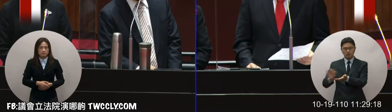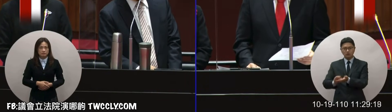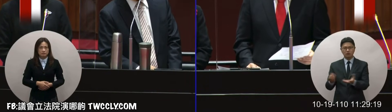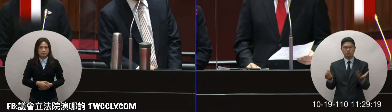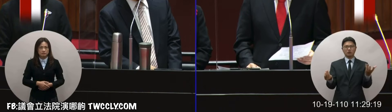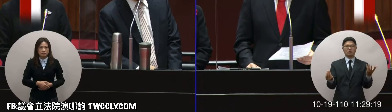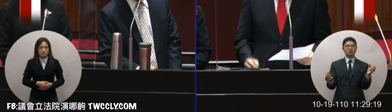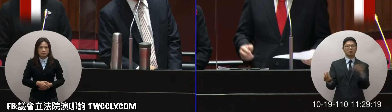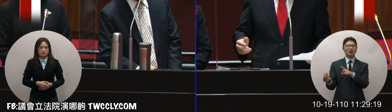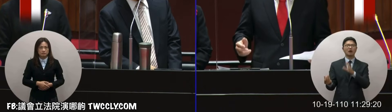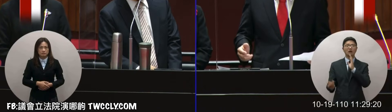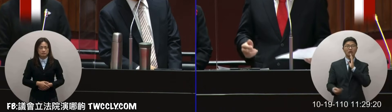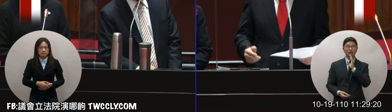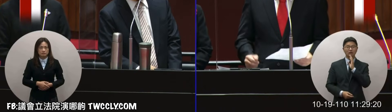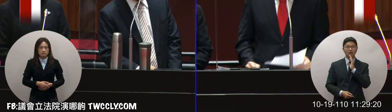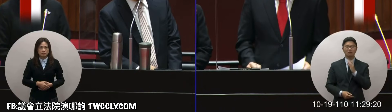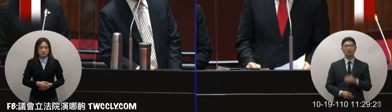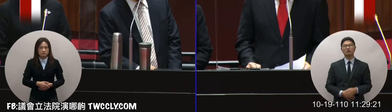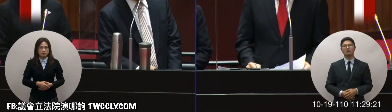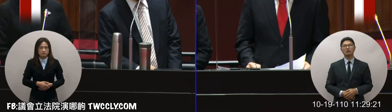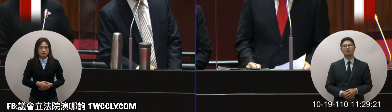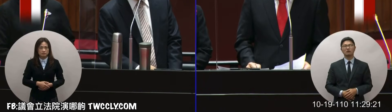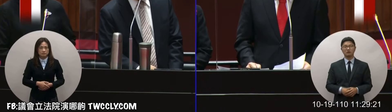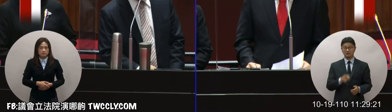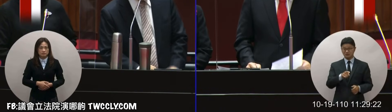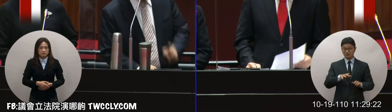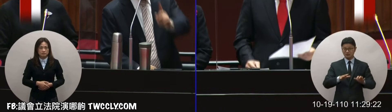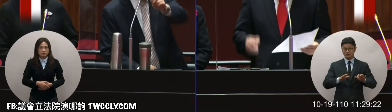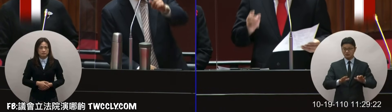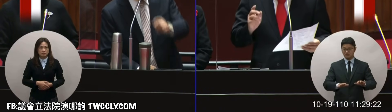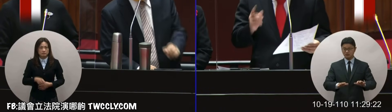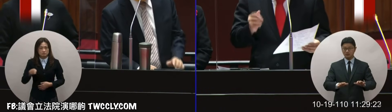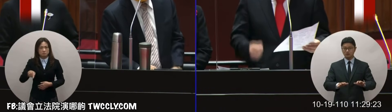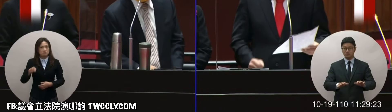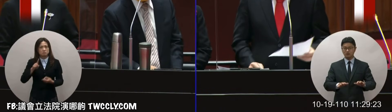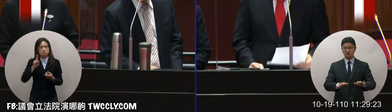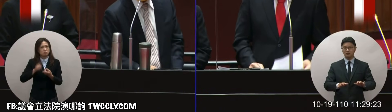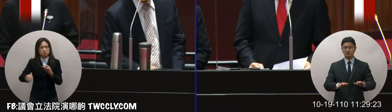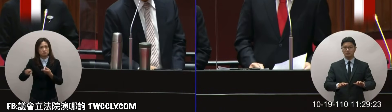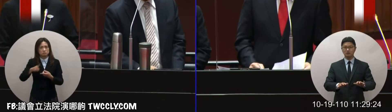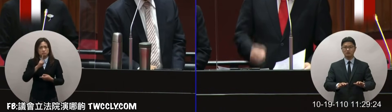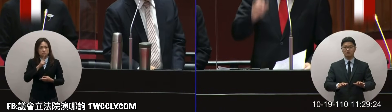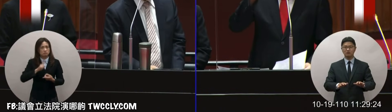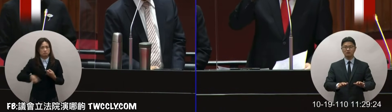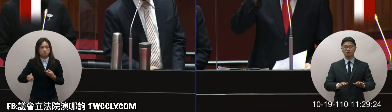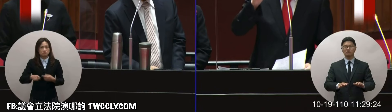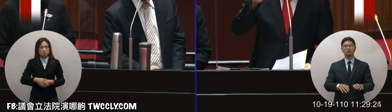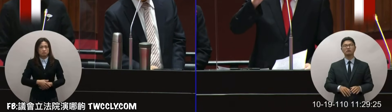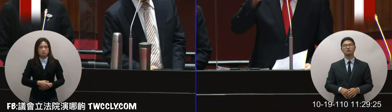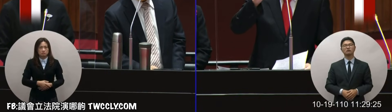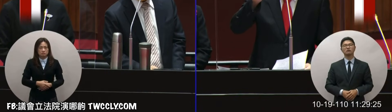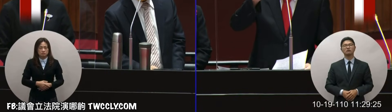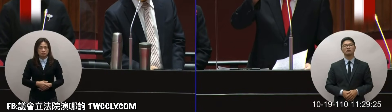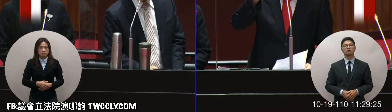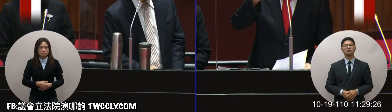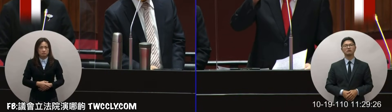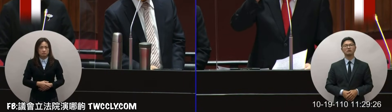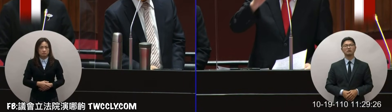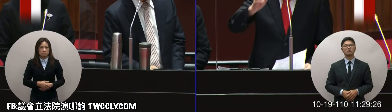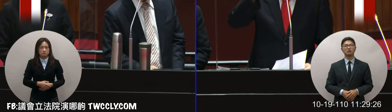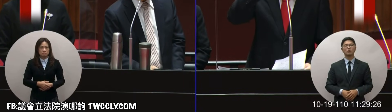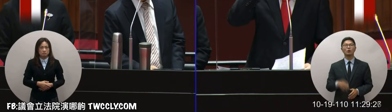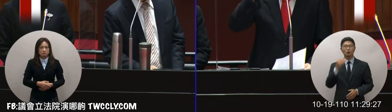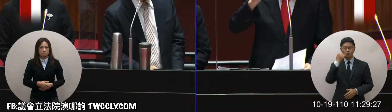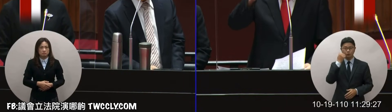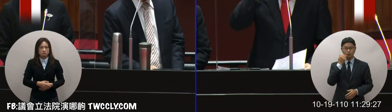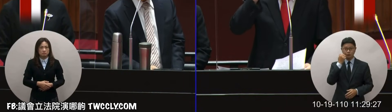下，像你这样穷兵黩武， 哎，这颠倒 讲。院长，任何国家如